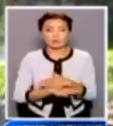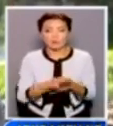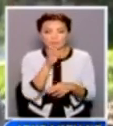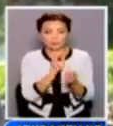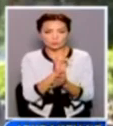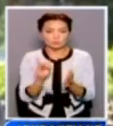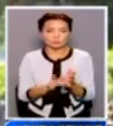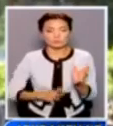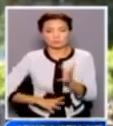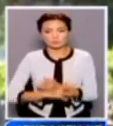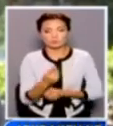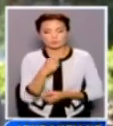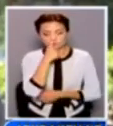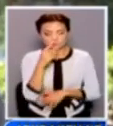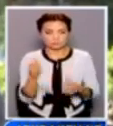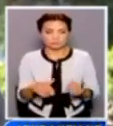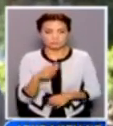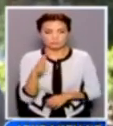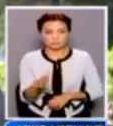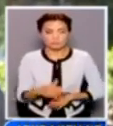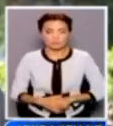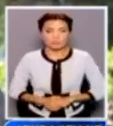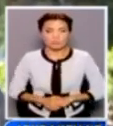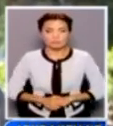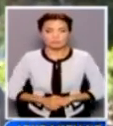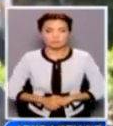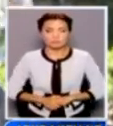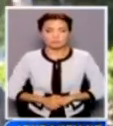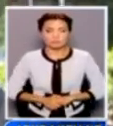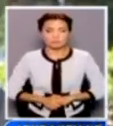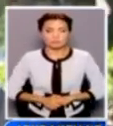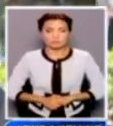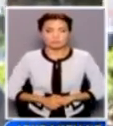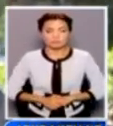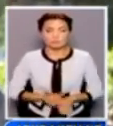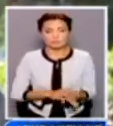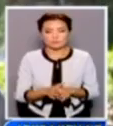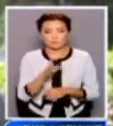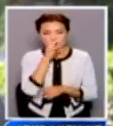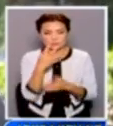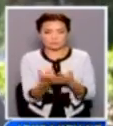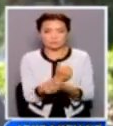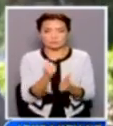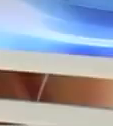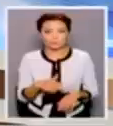аптек города. Я думаю, мы в ближайшее время вопрос обеспечения препаратами тоже найдет свое решение.